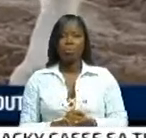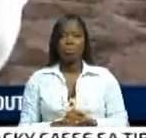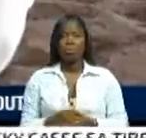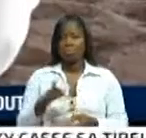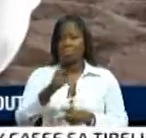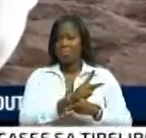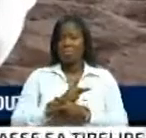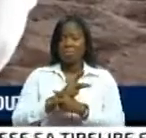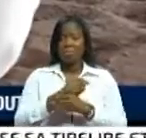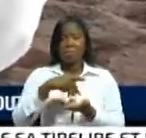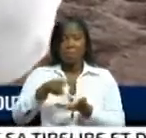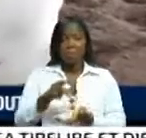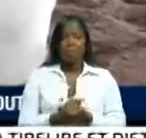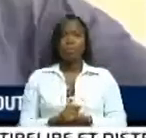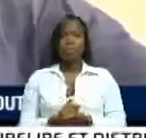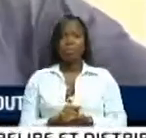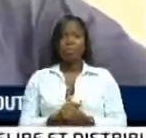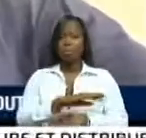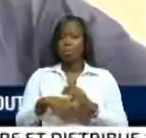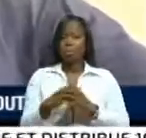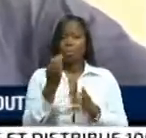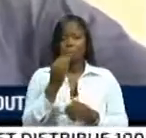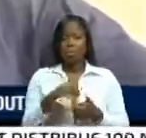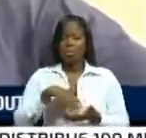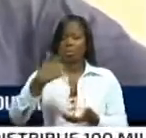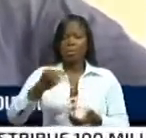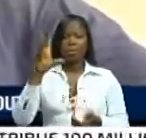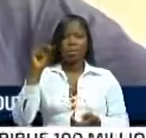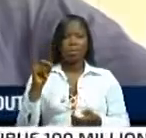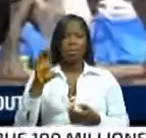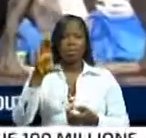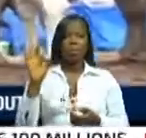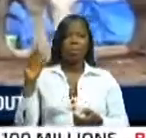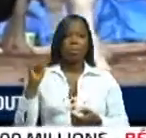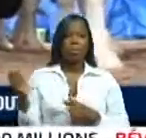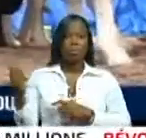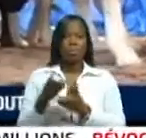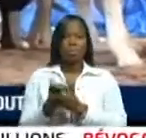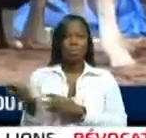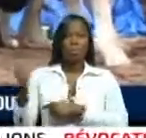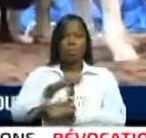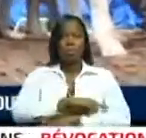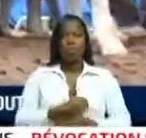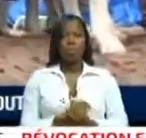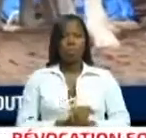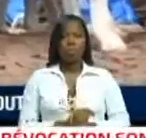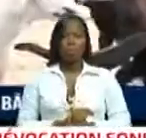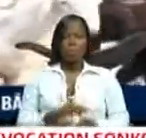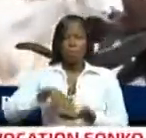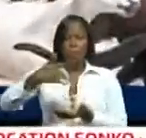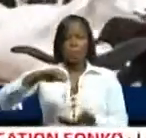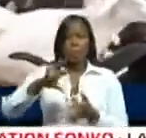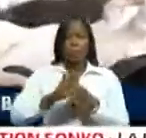toutes ces dépenses les humains peuvent dépasser 30 mille francs cfa par jour autant de facteurs qui expliquent la charte et des